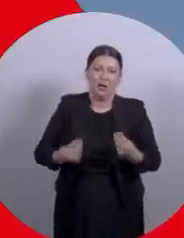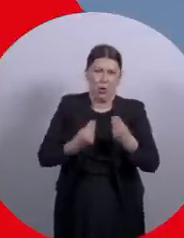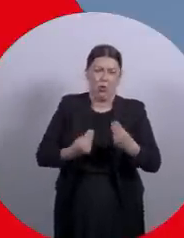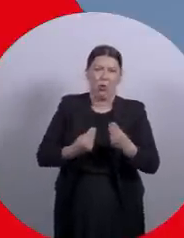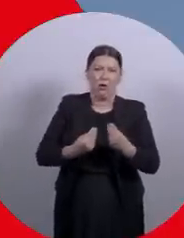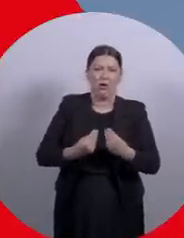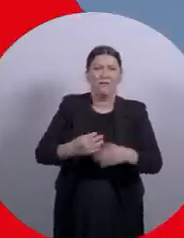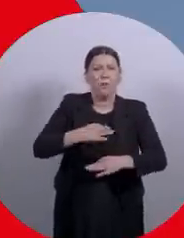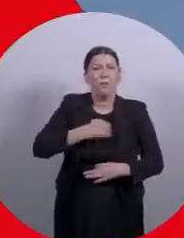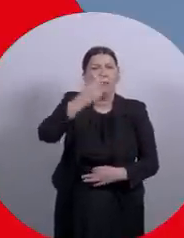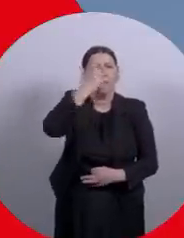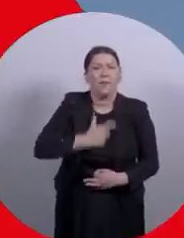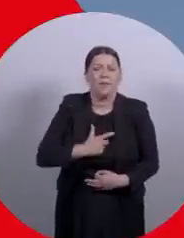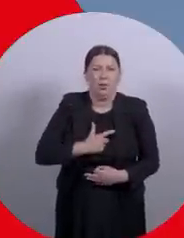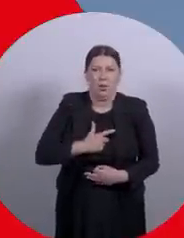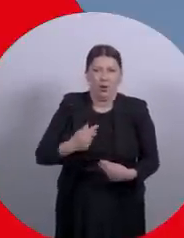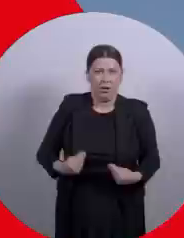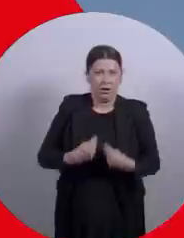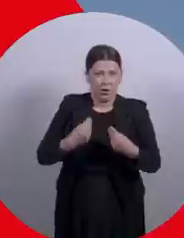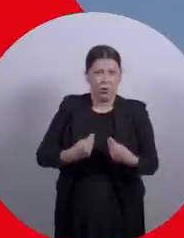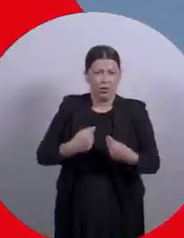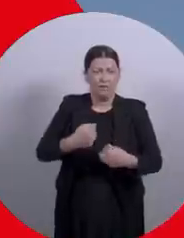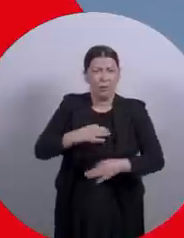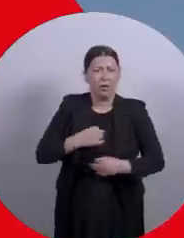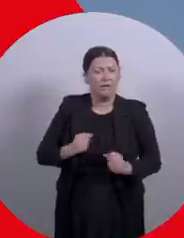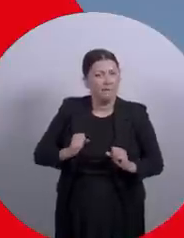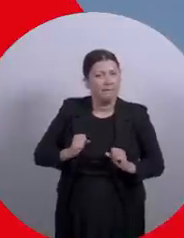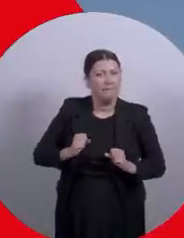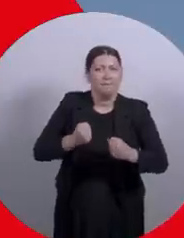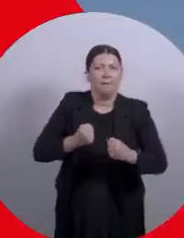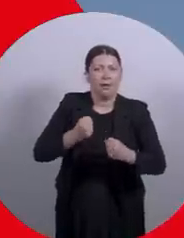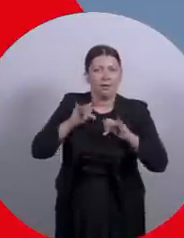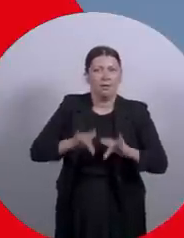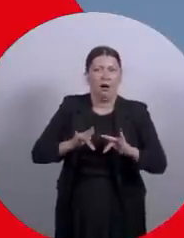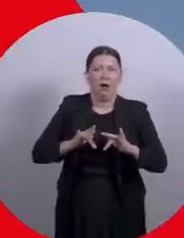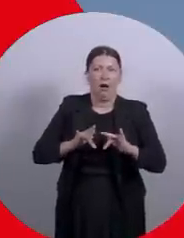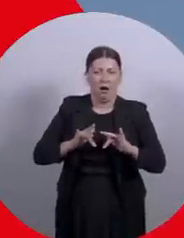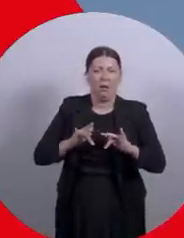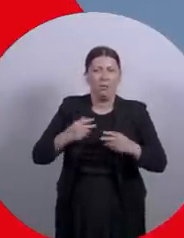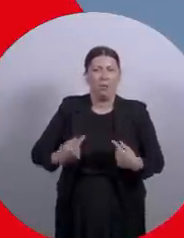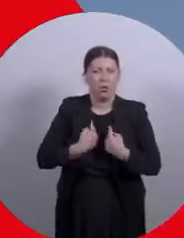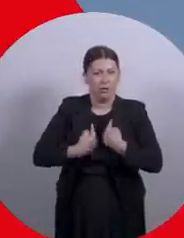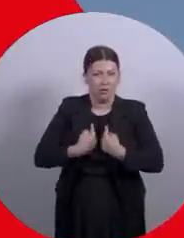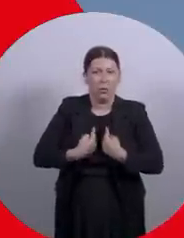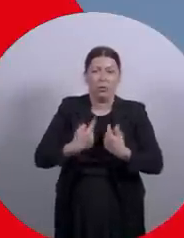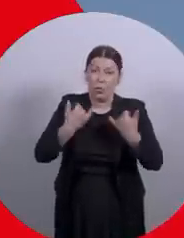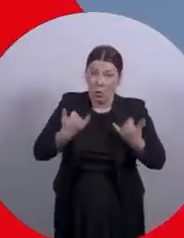antreibt ist und das kann ich euch hier und heute auch versprechen